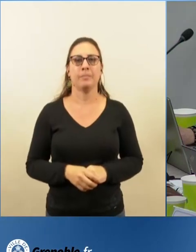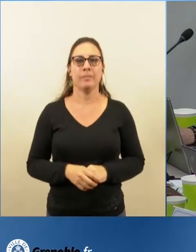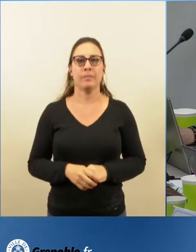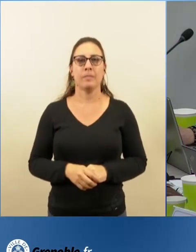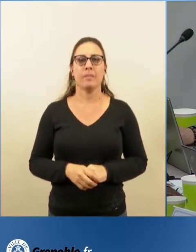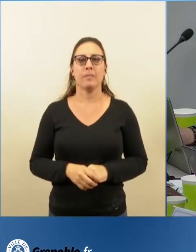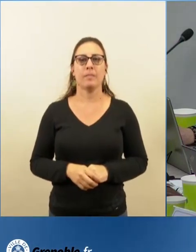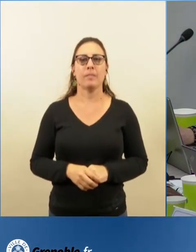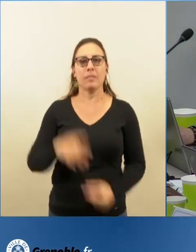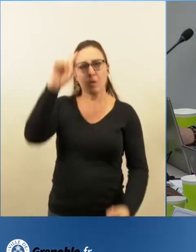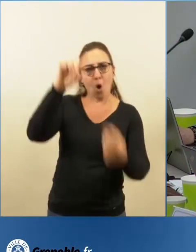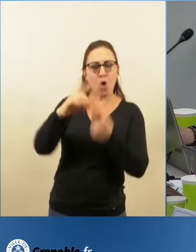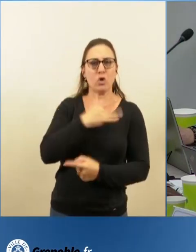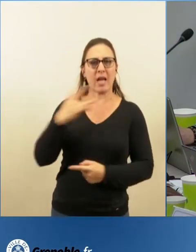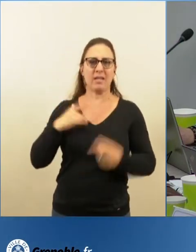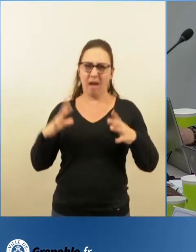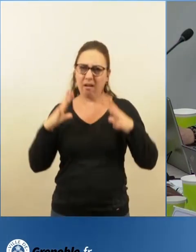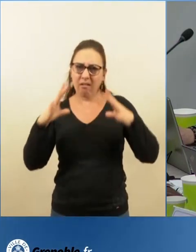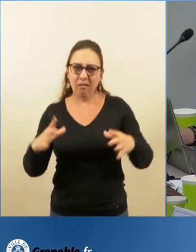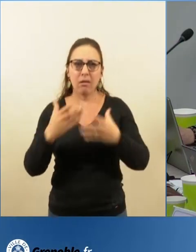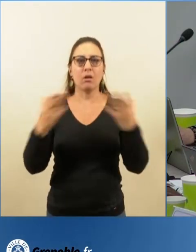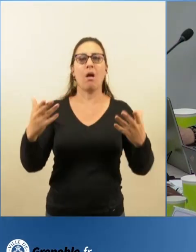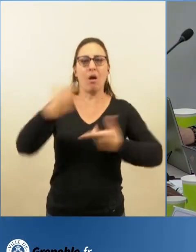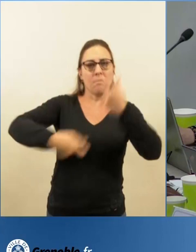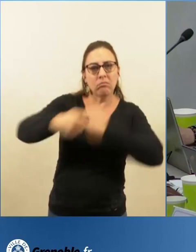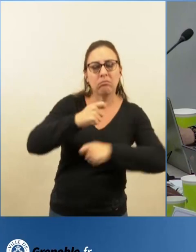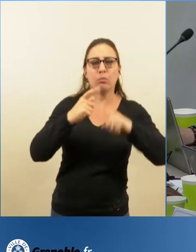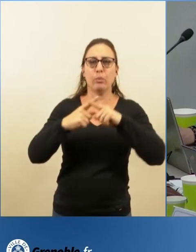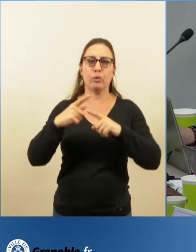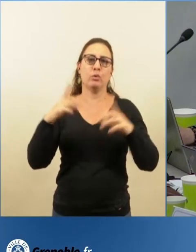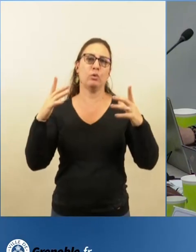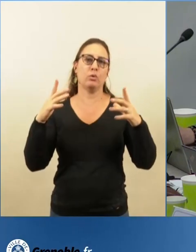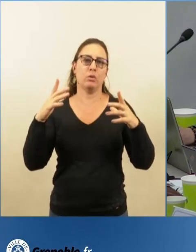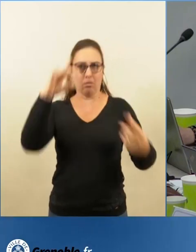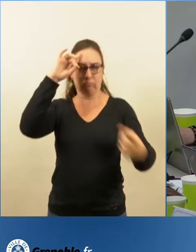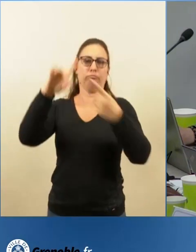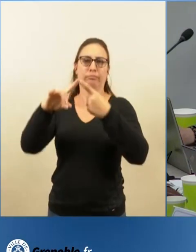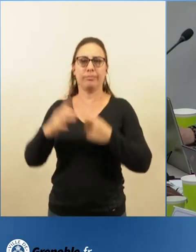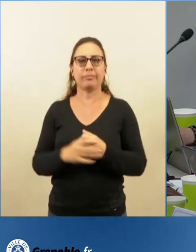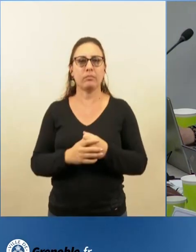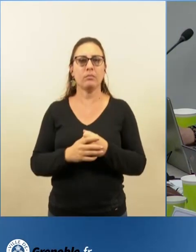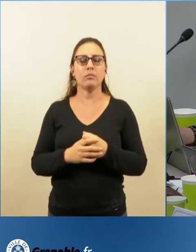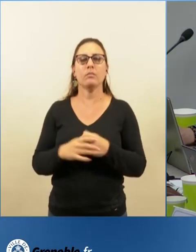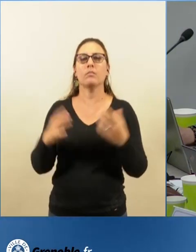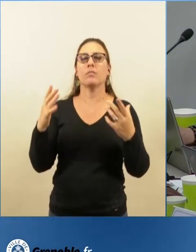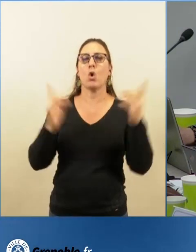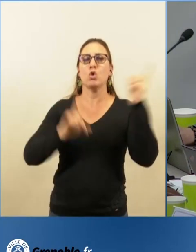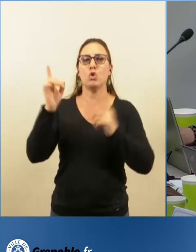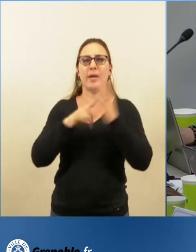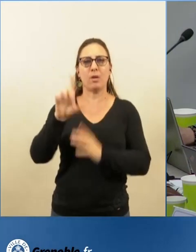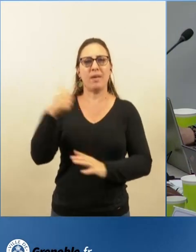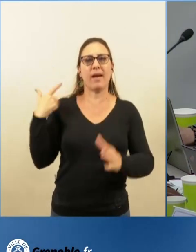à cet enjeu sanitaire majeur des enjeux réglementaires et économiques en effet la loi climat résilience de juillet 2021